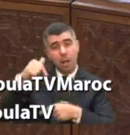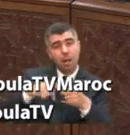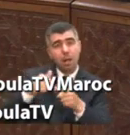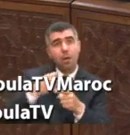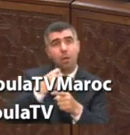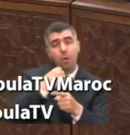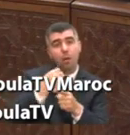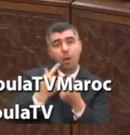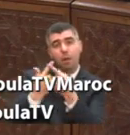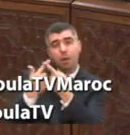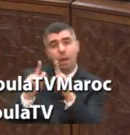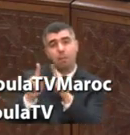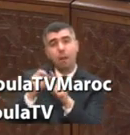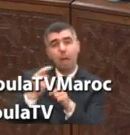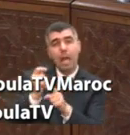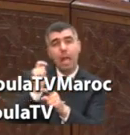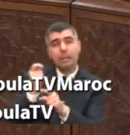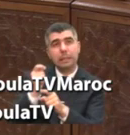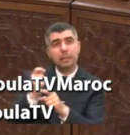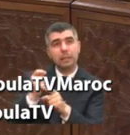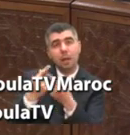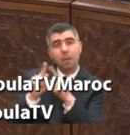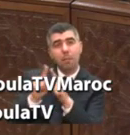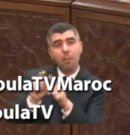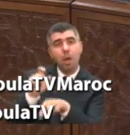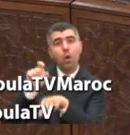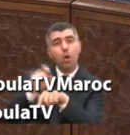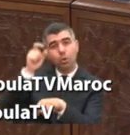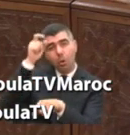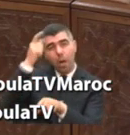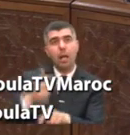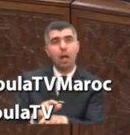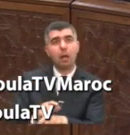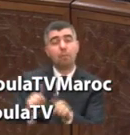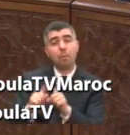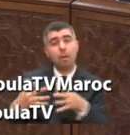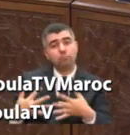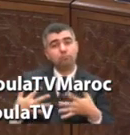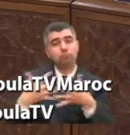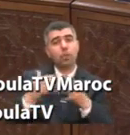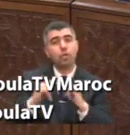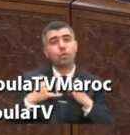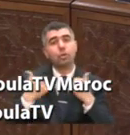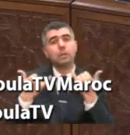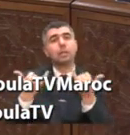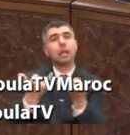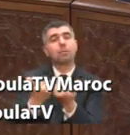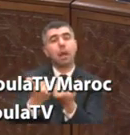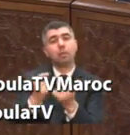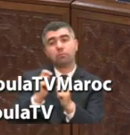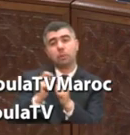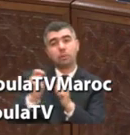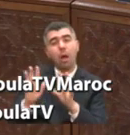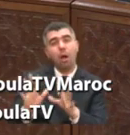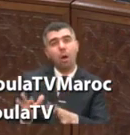الناتج عن إغراق السوق المغربية بهذا المنتوج ذات المنشأ التركي. تم العقد اجتماعات تشاورية لإيجاد